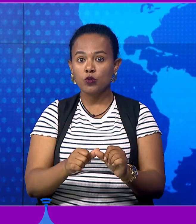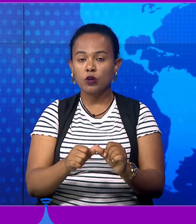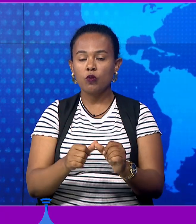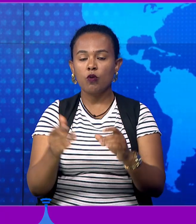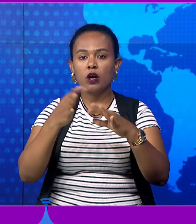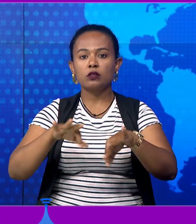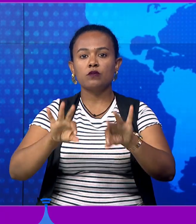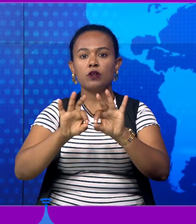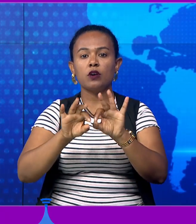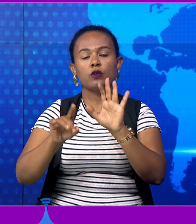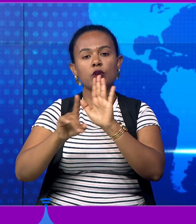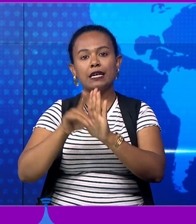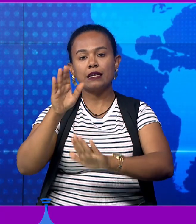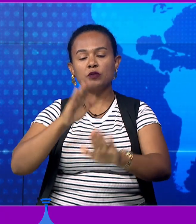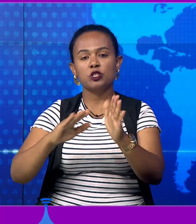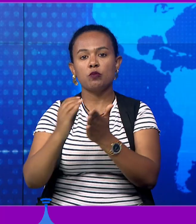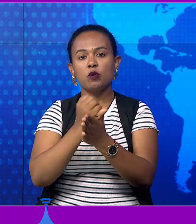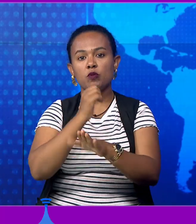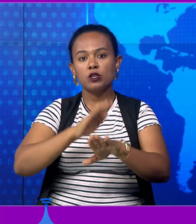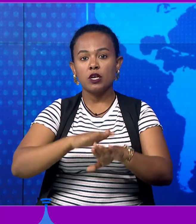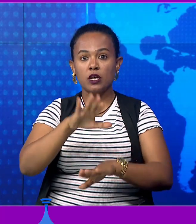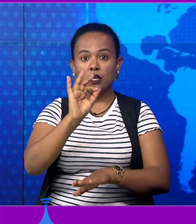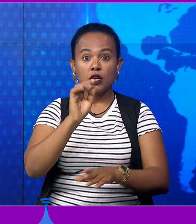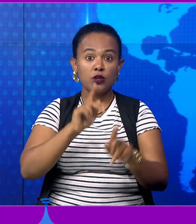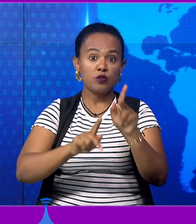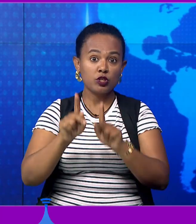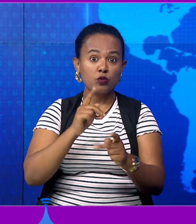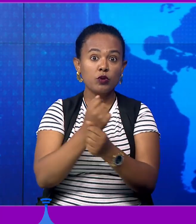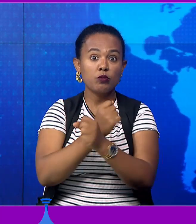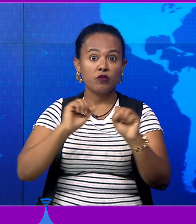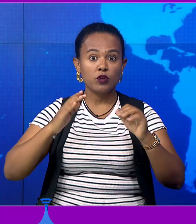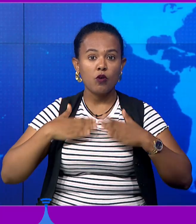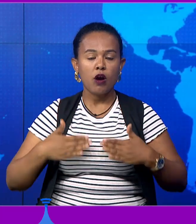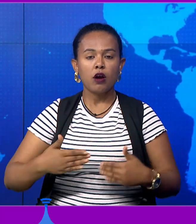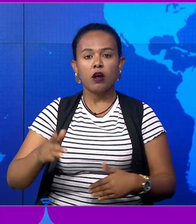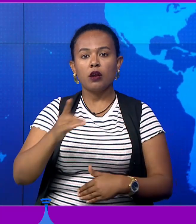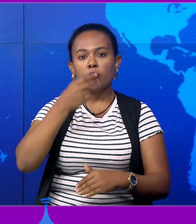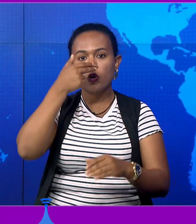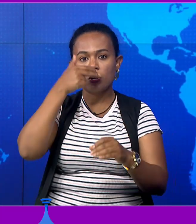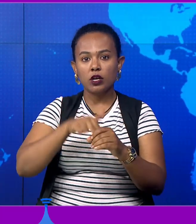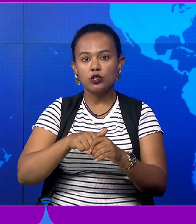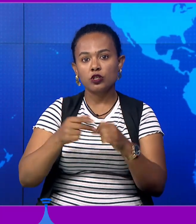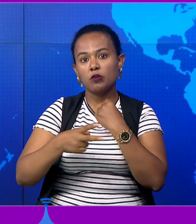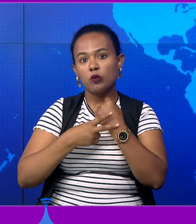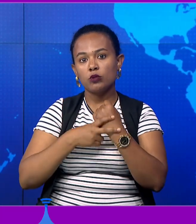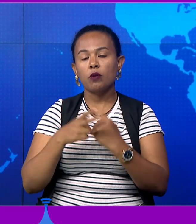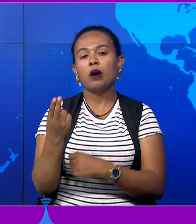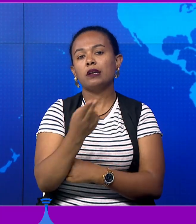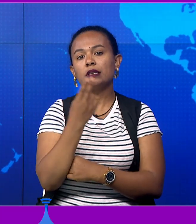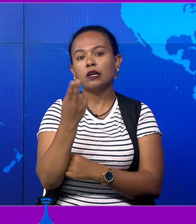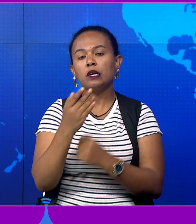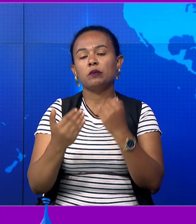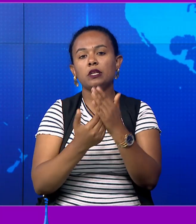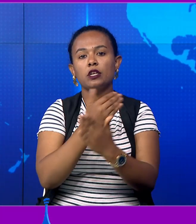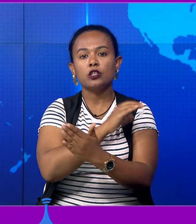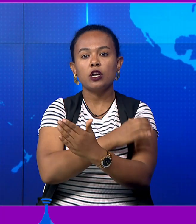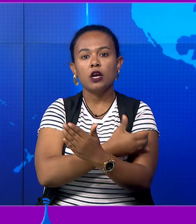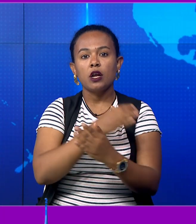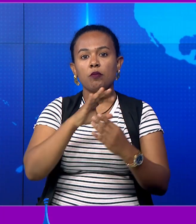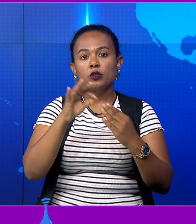በአስፈላጊ ህግ እርምጃ በመወሰድ ላይ ይገኛል። ህብረተሰቡ የመፍትሄው አካል ለመሆን ነዳጅን በቁጠባ እንዲጠቀም የታዳሽ ኃይል